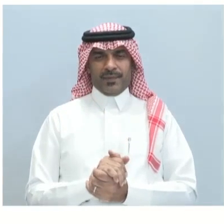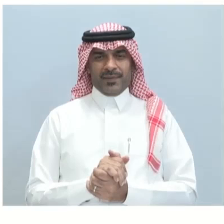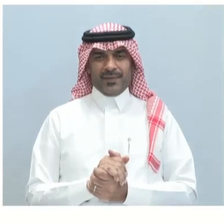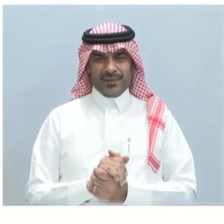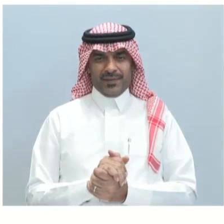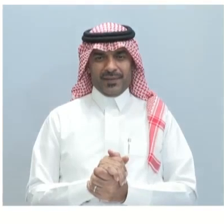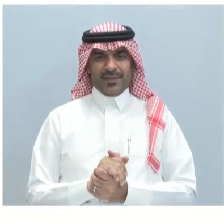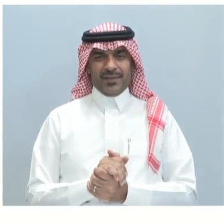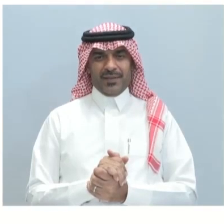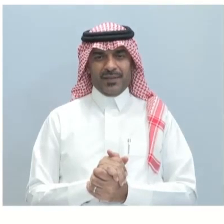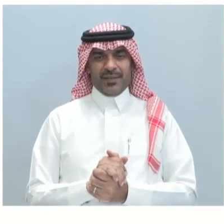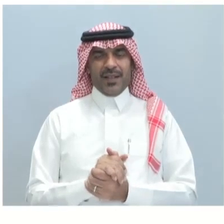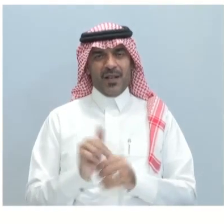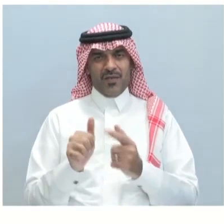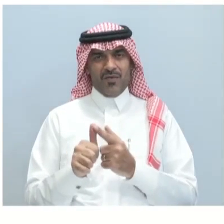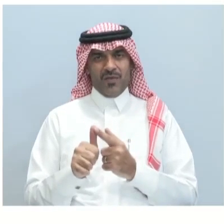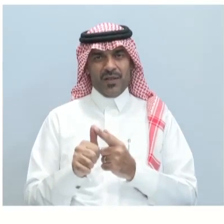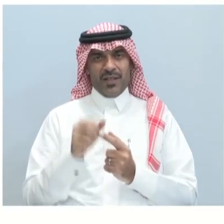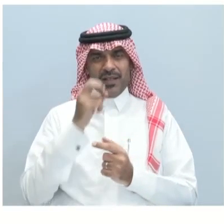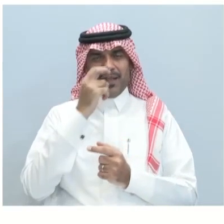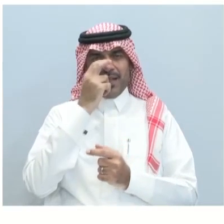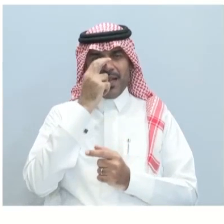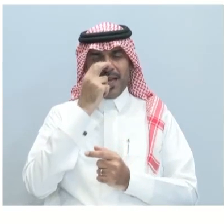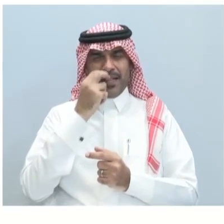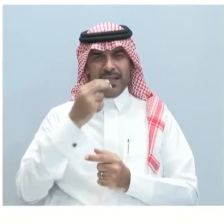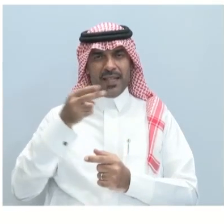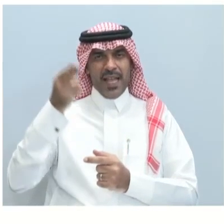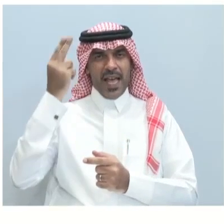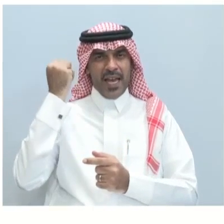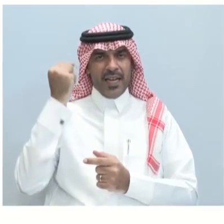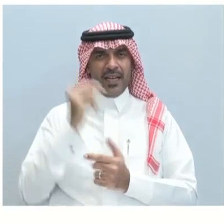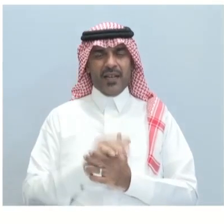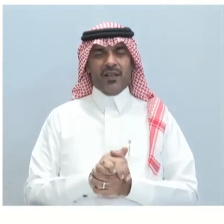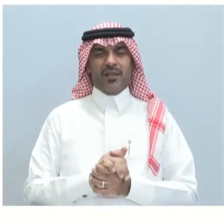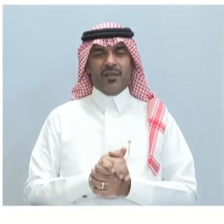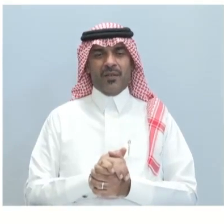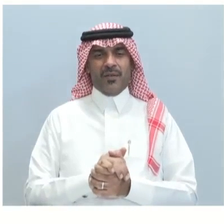احسنتم التاريخ والمختص بدراسته المؤرخ